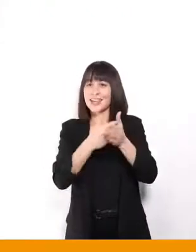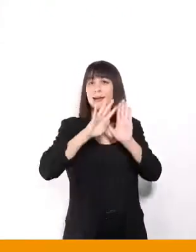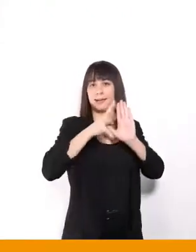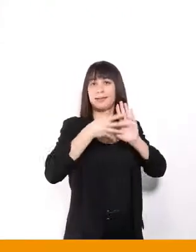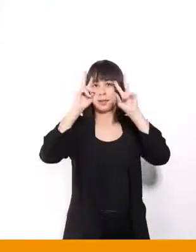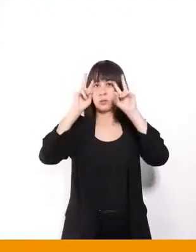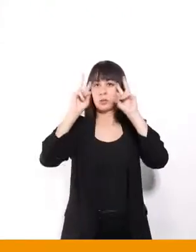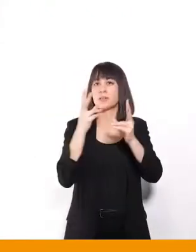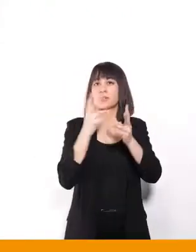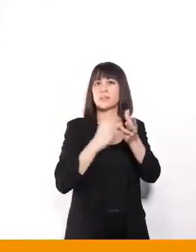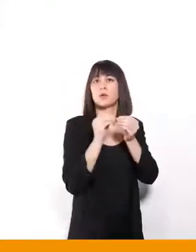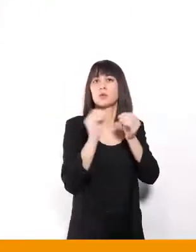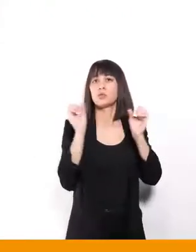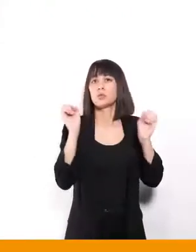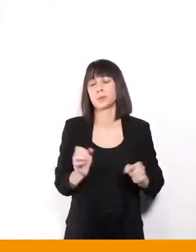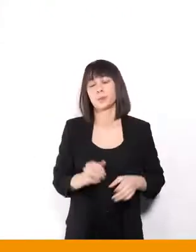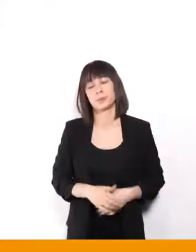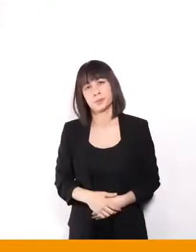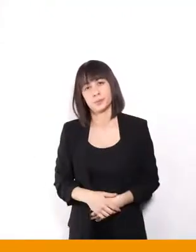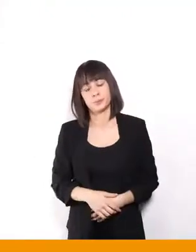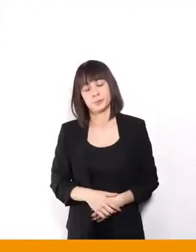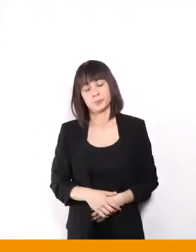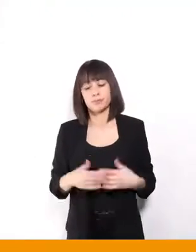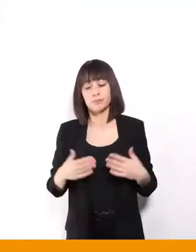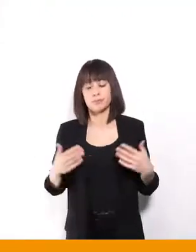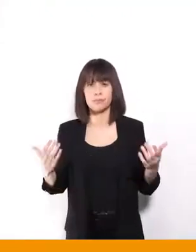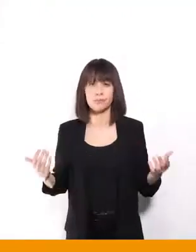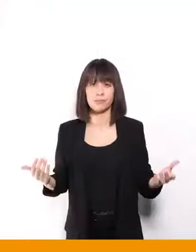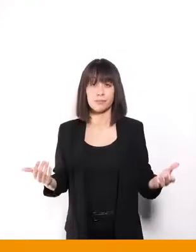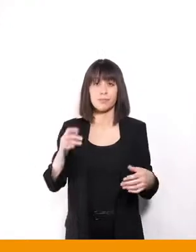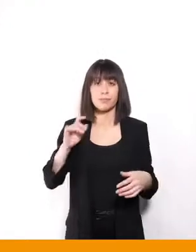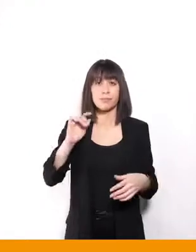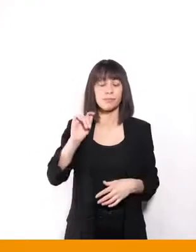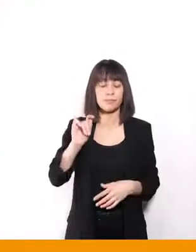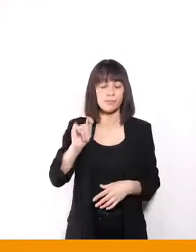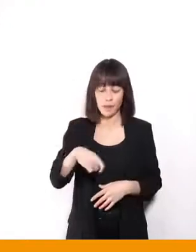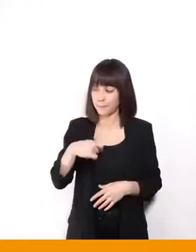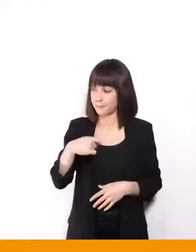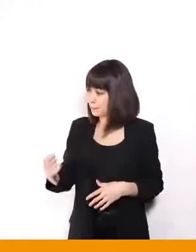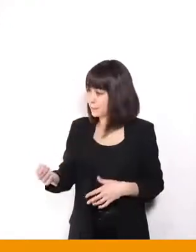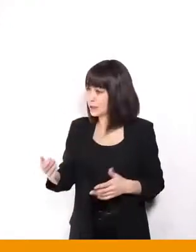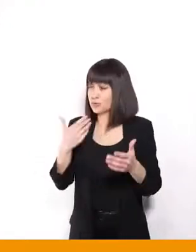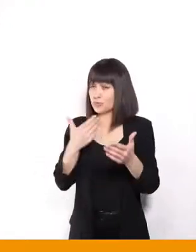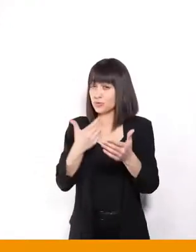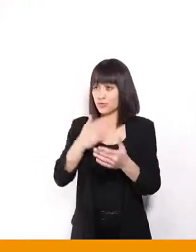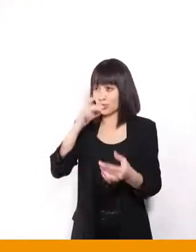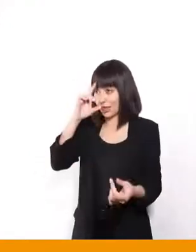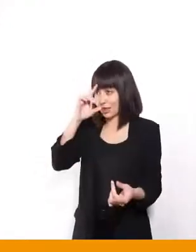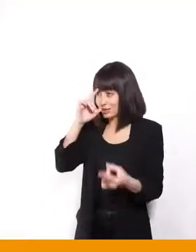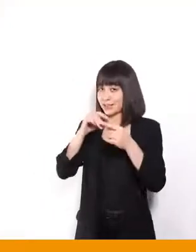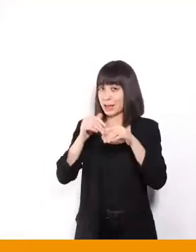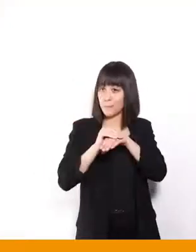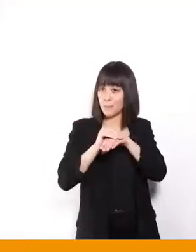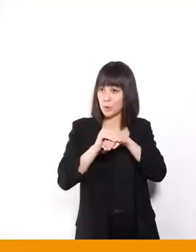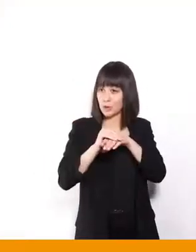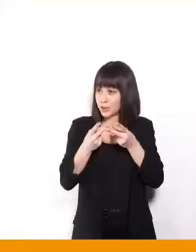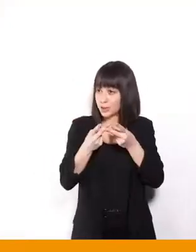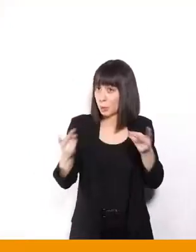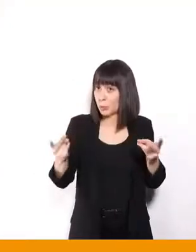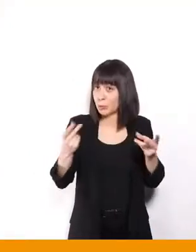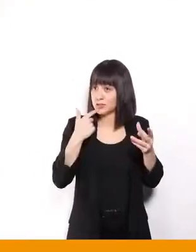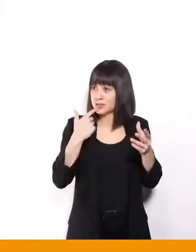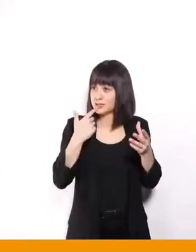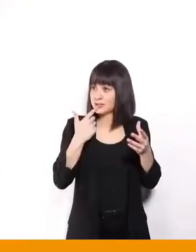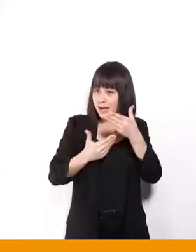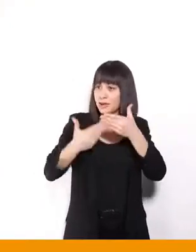Alors, c'est vrai que vous allez évidemment dans notre sens sur la co-construction des politiques publiques qui à la fois